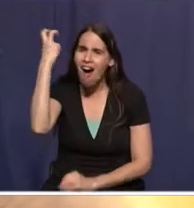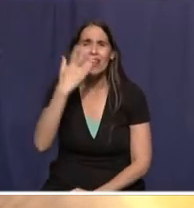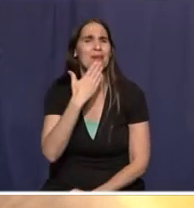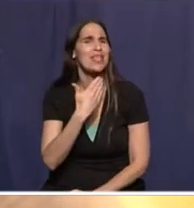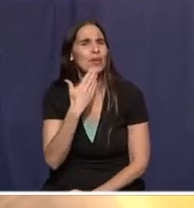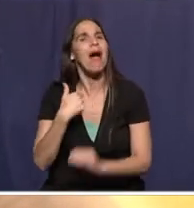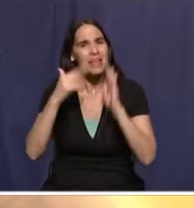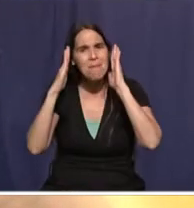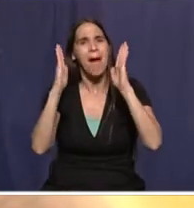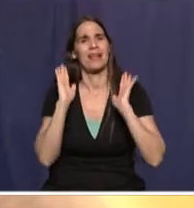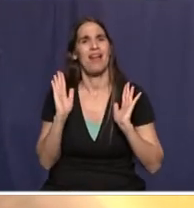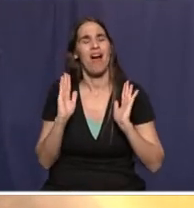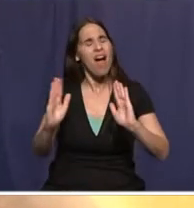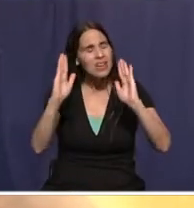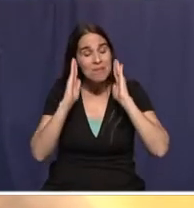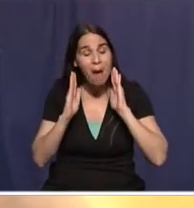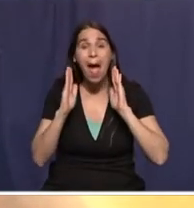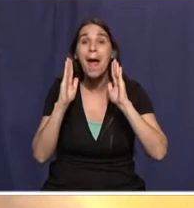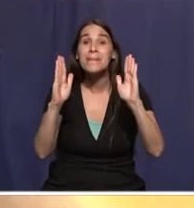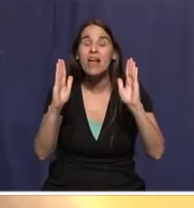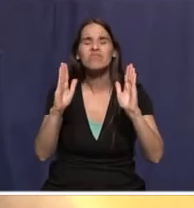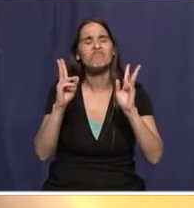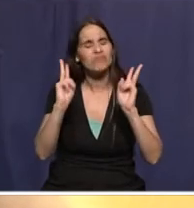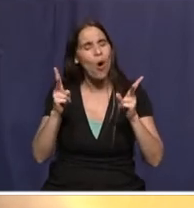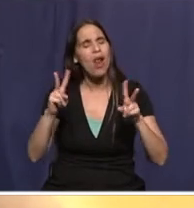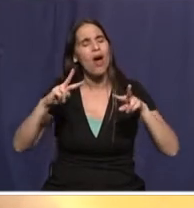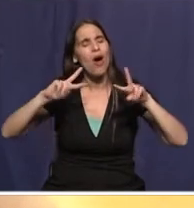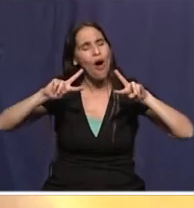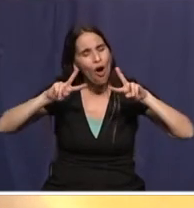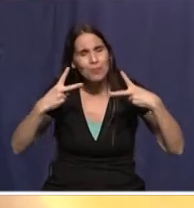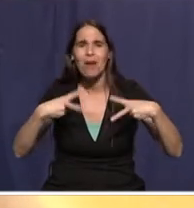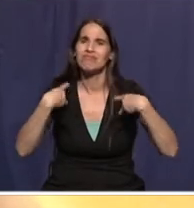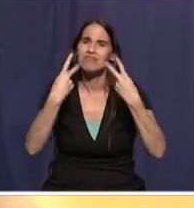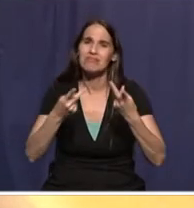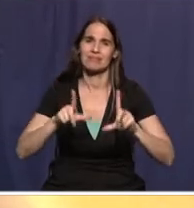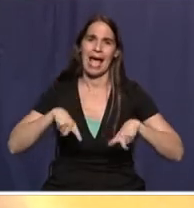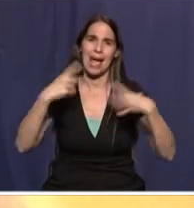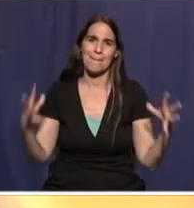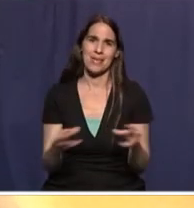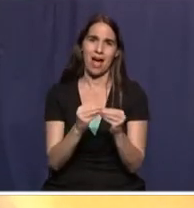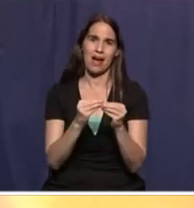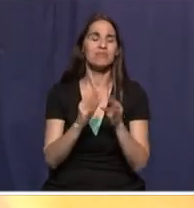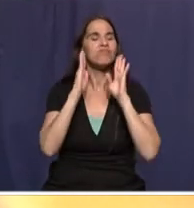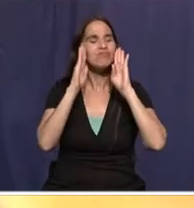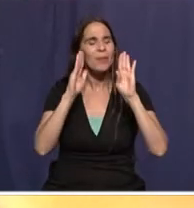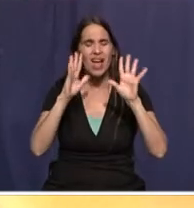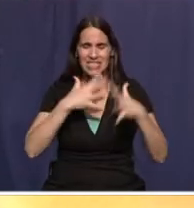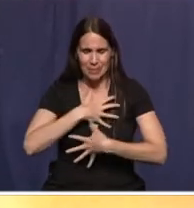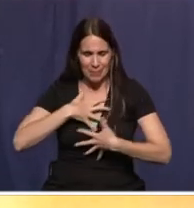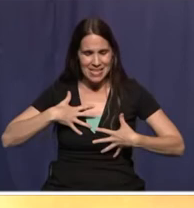ואני מאמינה בנו. אני מאמינה שנדע לשוב יחדיו אל שולחן הדו-קיום. אני מאמינה שנצליח לאחות את